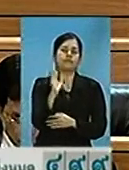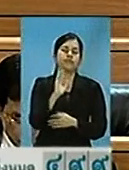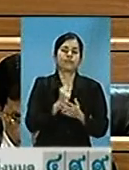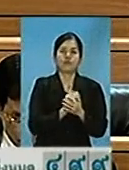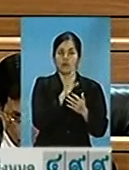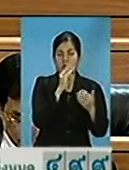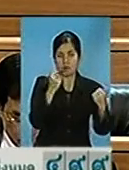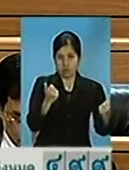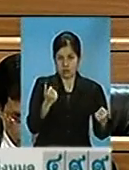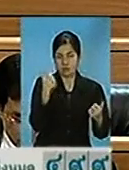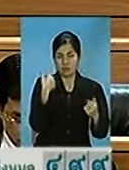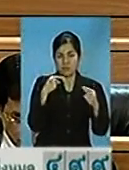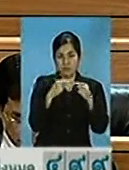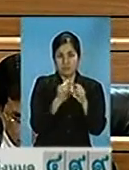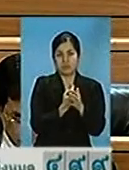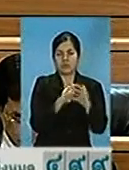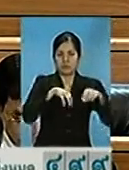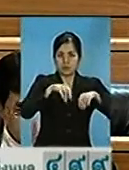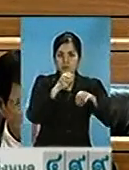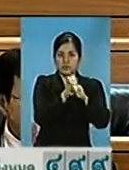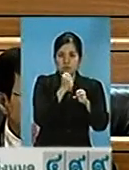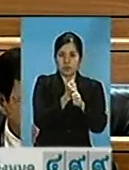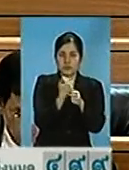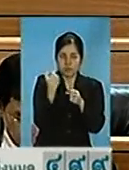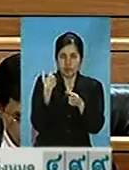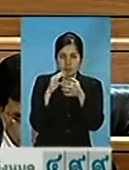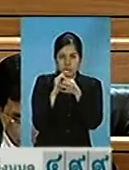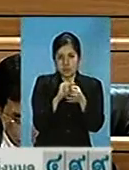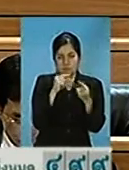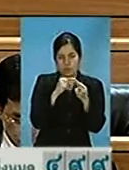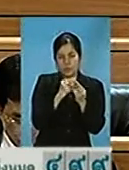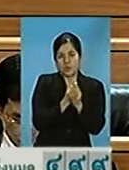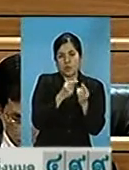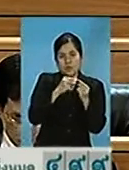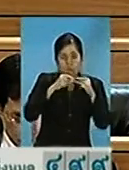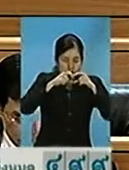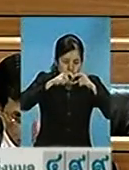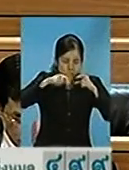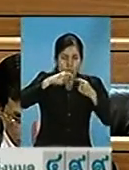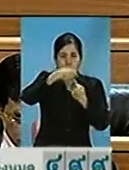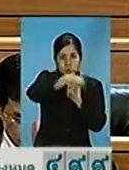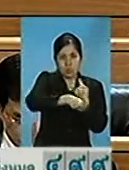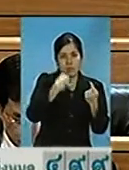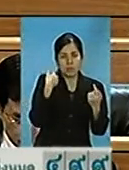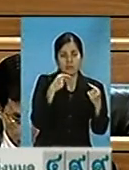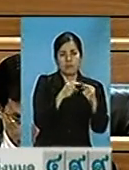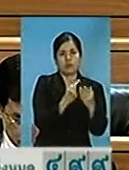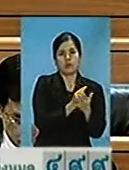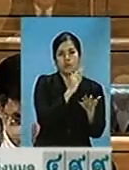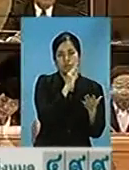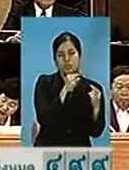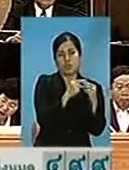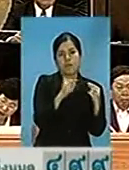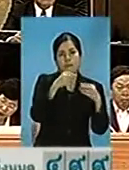ก็โอเคอาจจะให้ได้เนื่องจากเกี่ยวข้องกับธุรกิจด้านนี้นะครับก็ขออนุญาตครับท่านประธานครับ เพิ่มเ